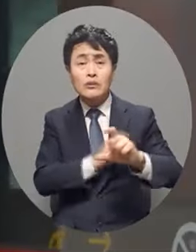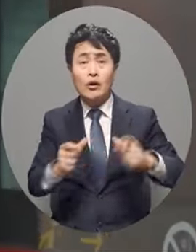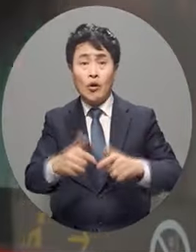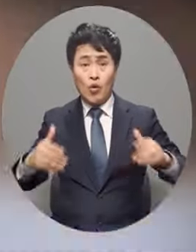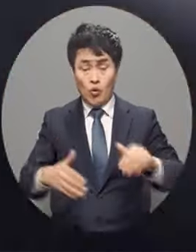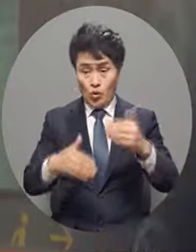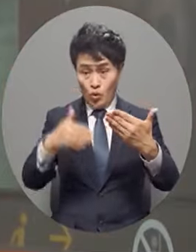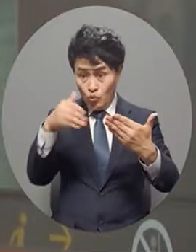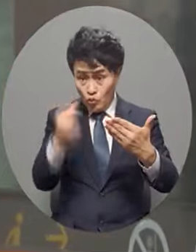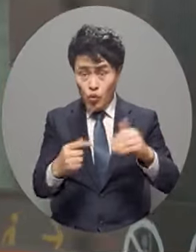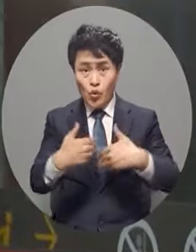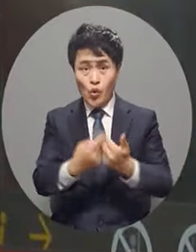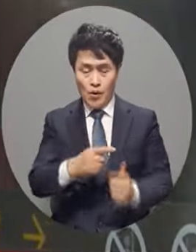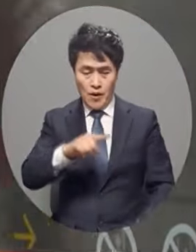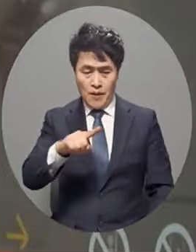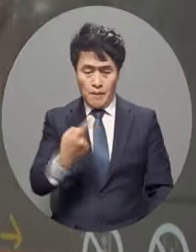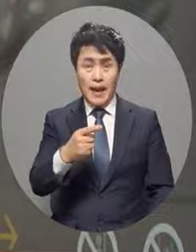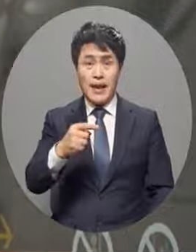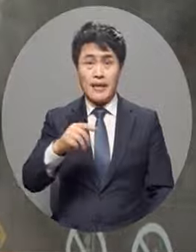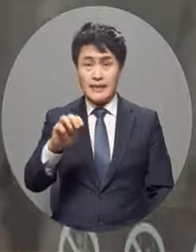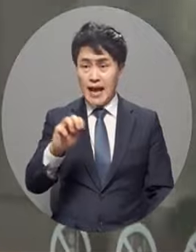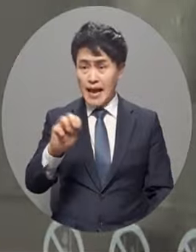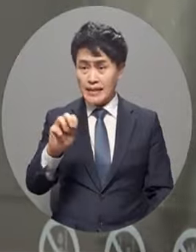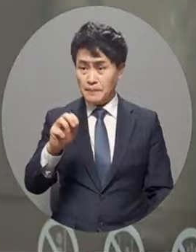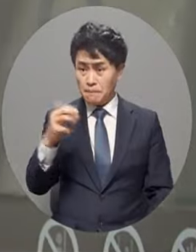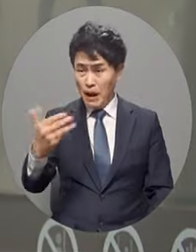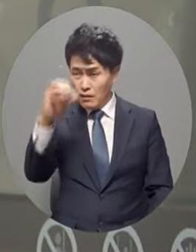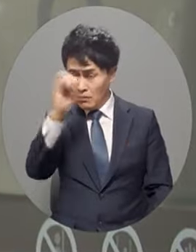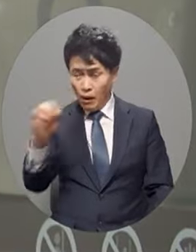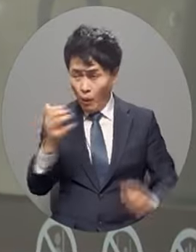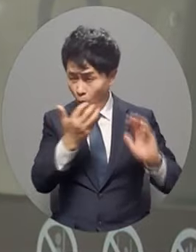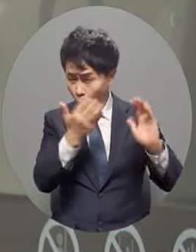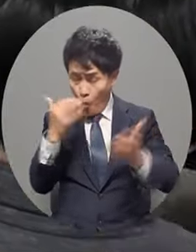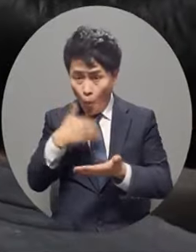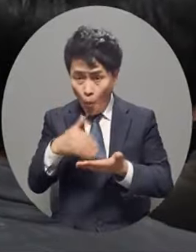현재 184%에 달하는 최고 혼잡도를